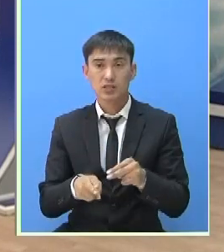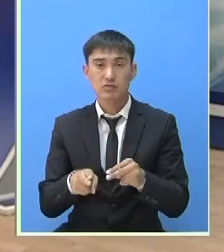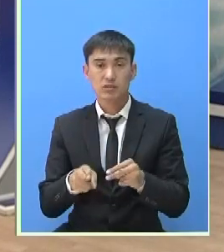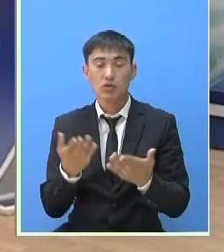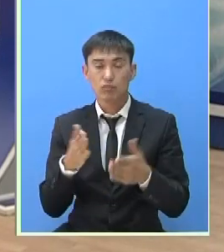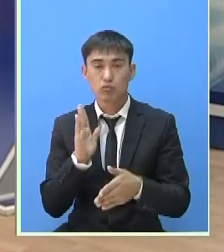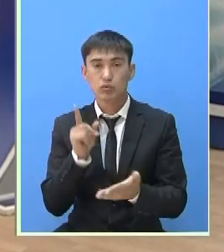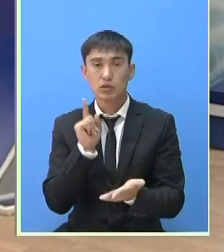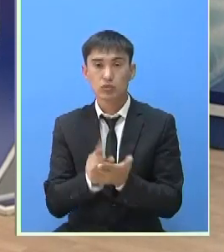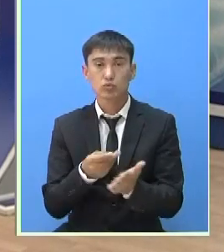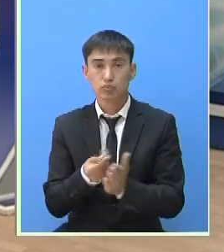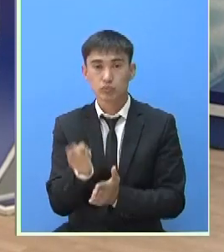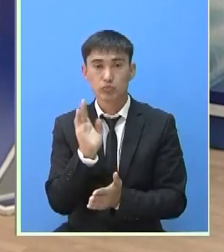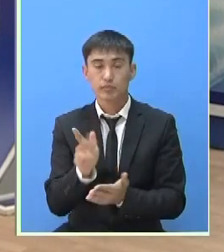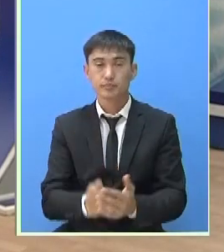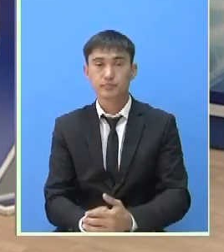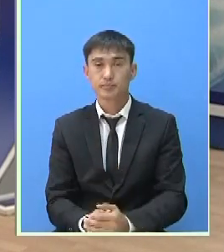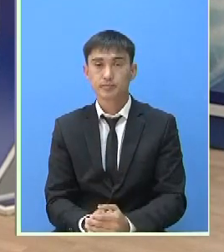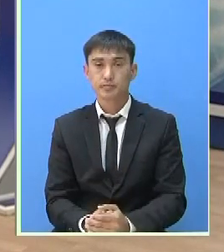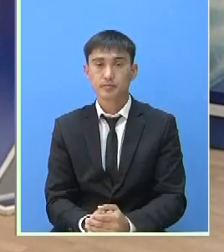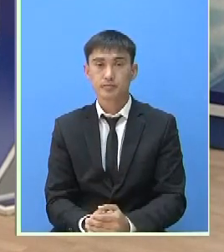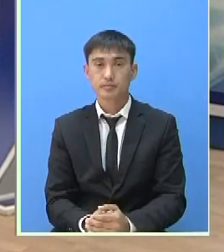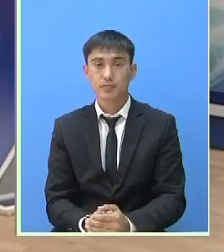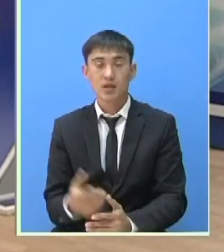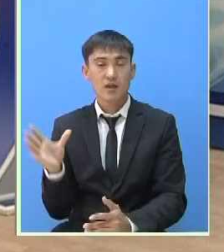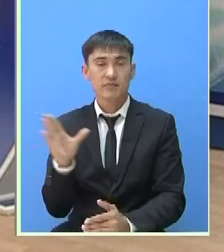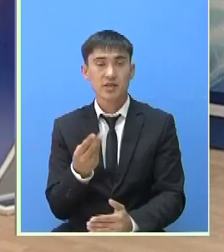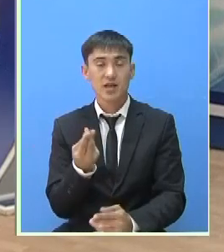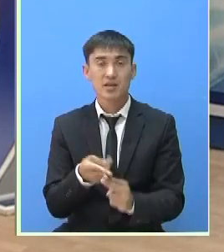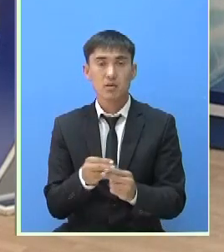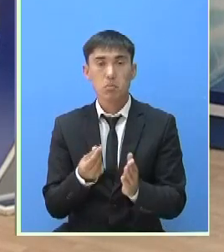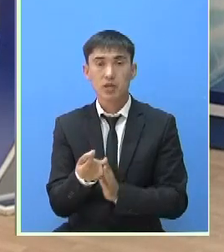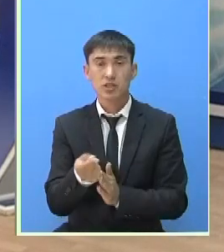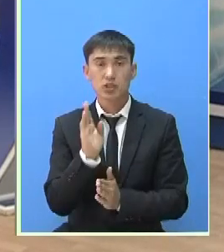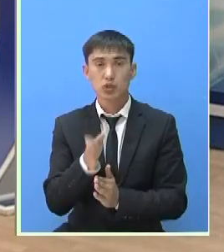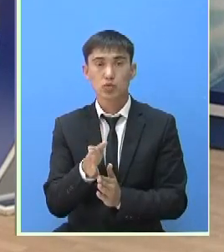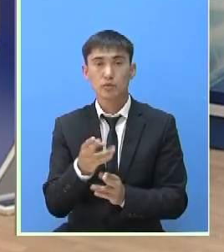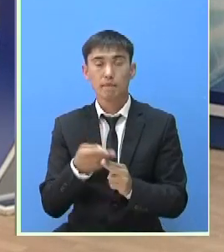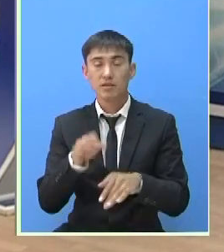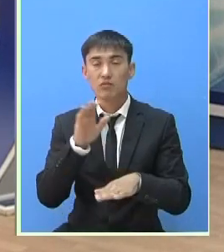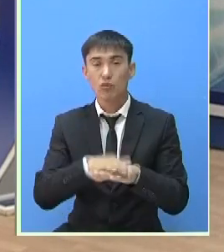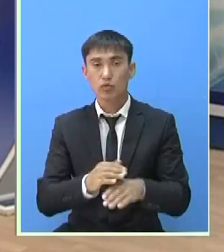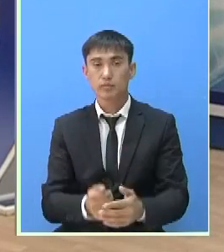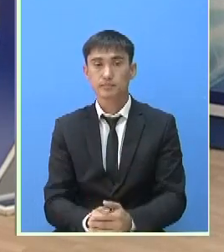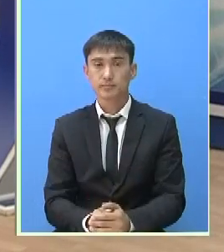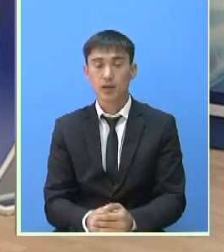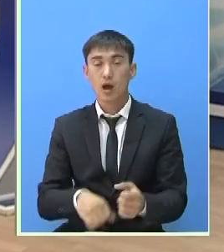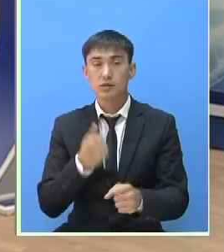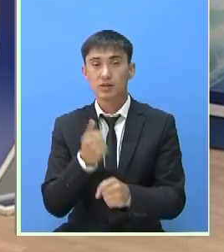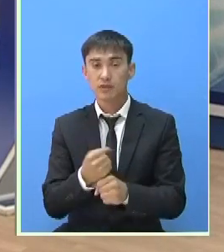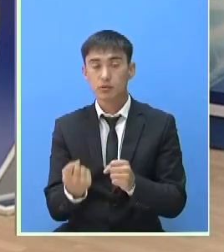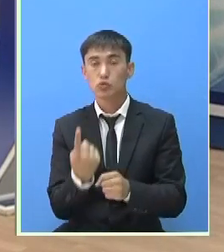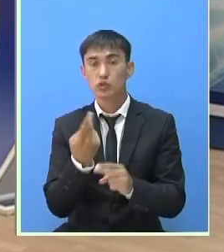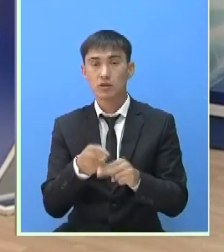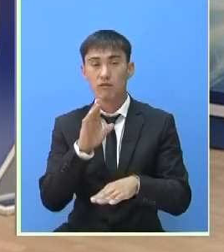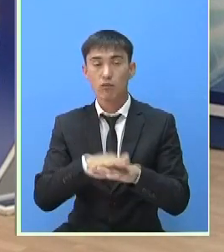любом случае с осужденным взыскиваются принудительные платежи. И все эти платежи идут как раз-таки вот в этот, фонд? Да. В этот фонд. Я основными источниками